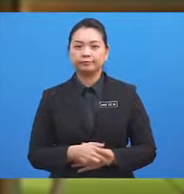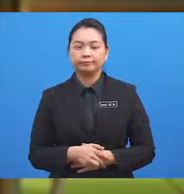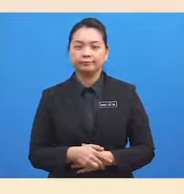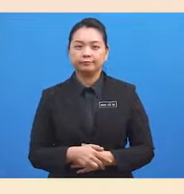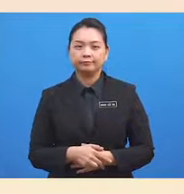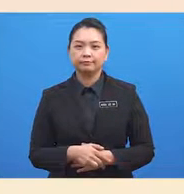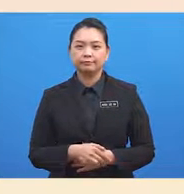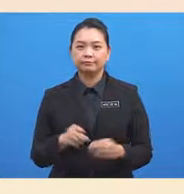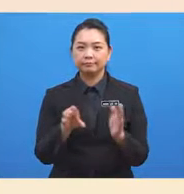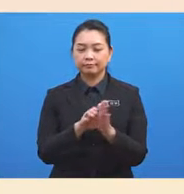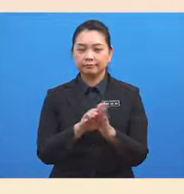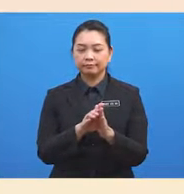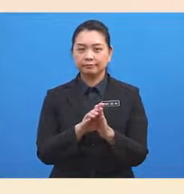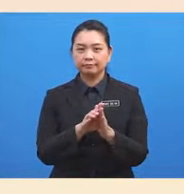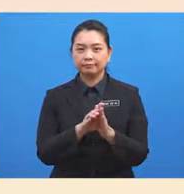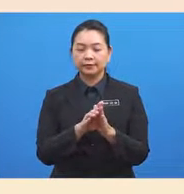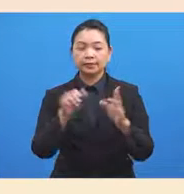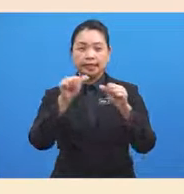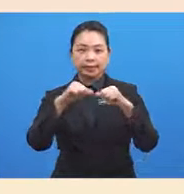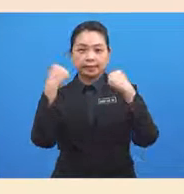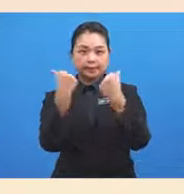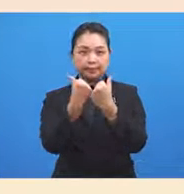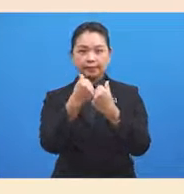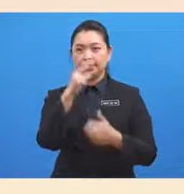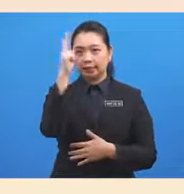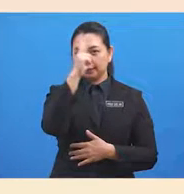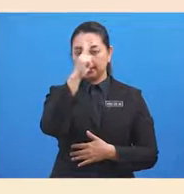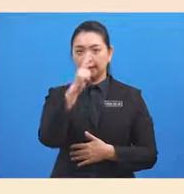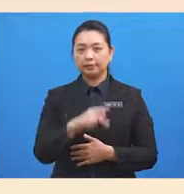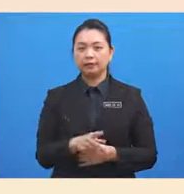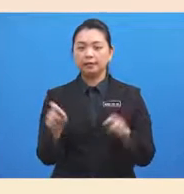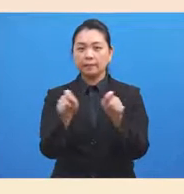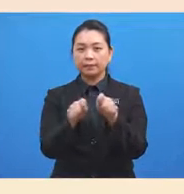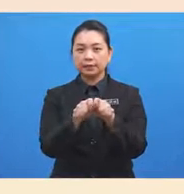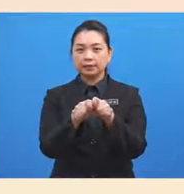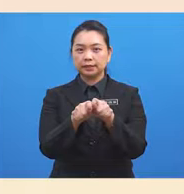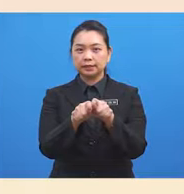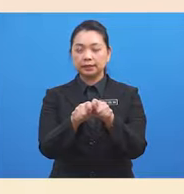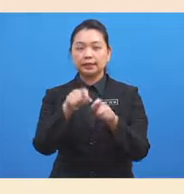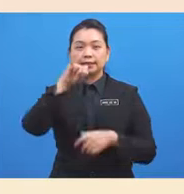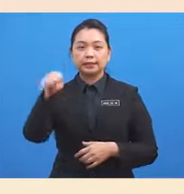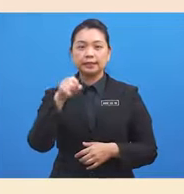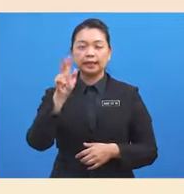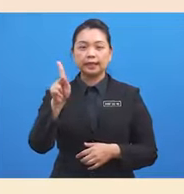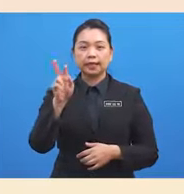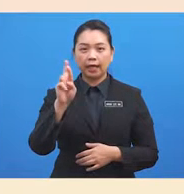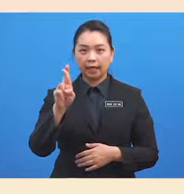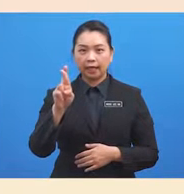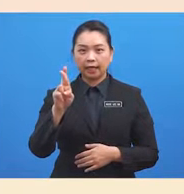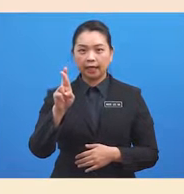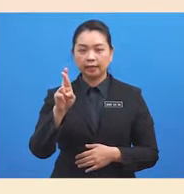Sebagai contoh, jabatan dan agensi kerajaan seperti Jabatan Kerja Raya,